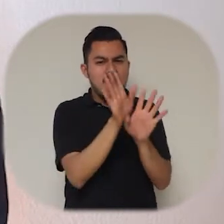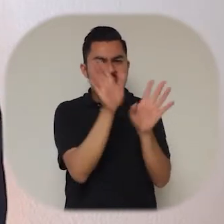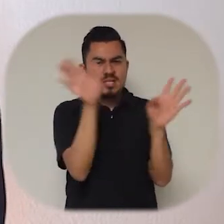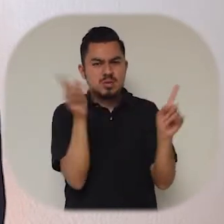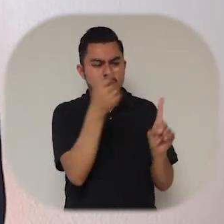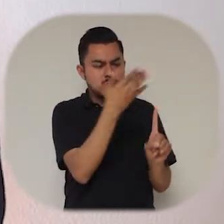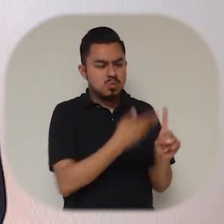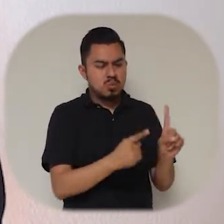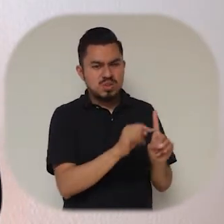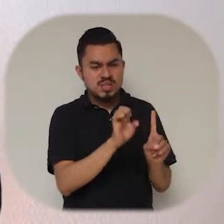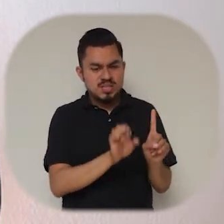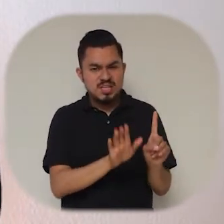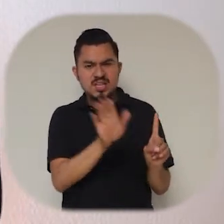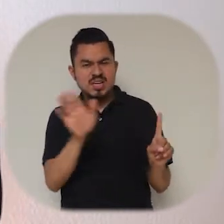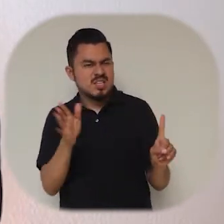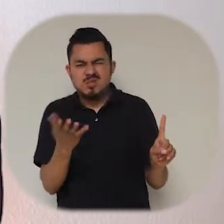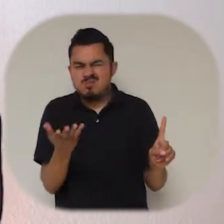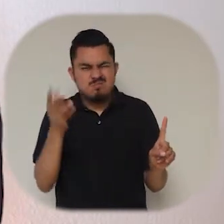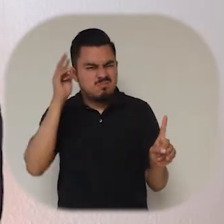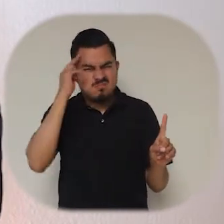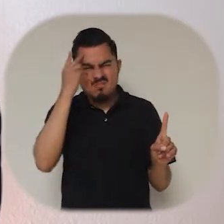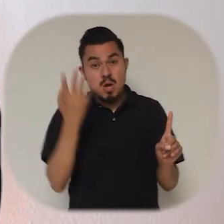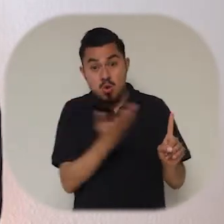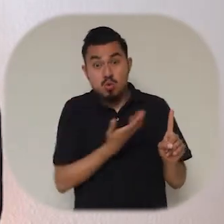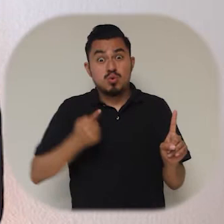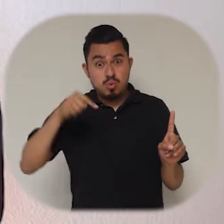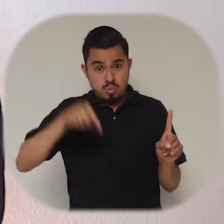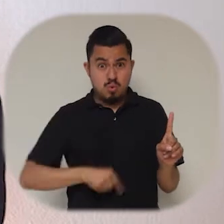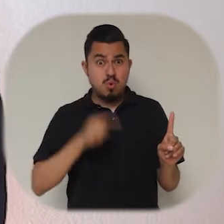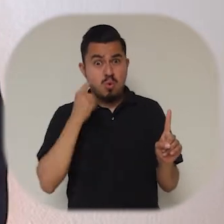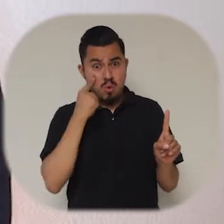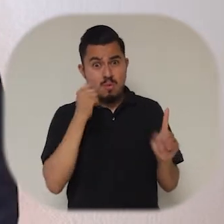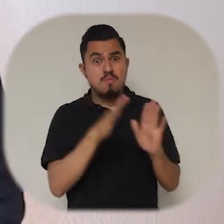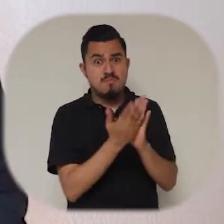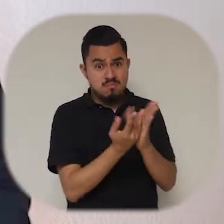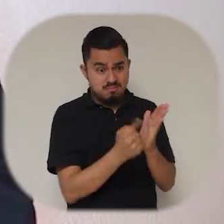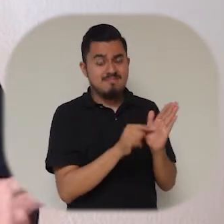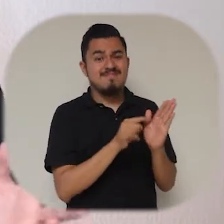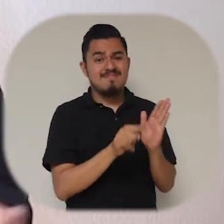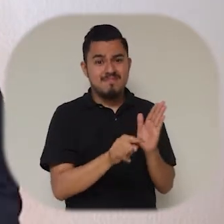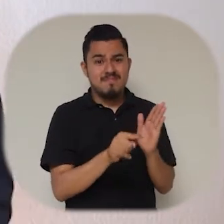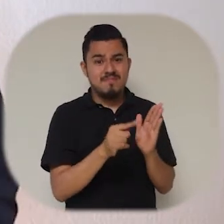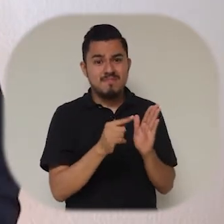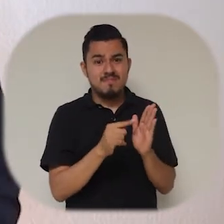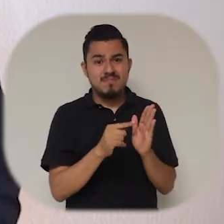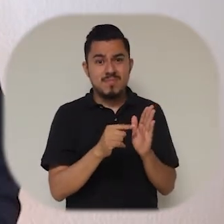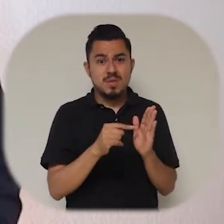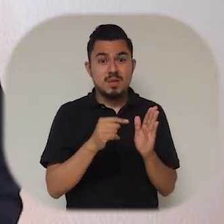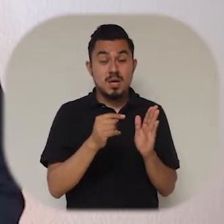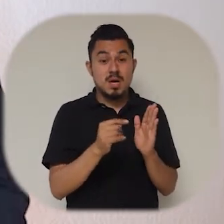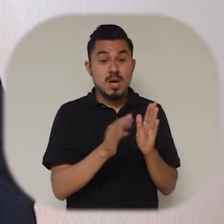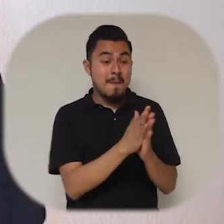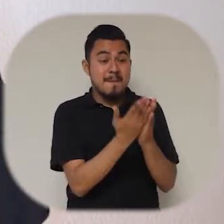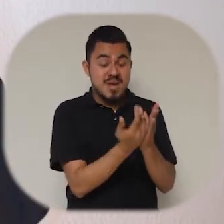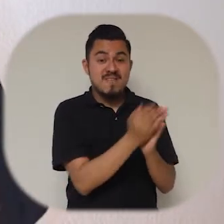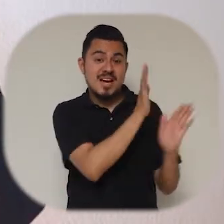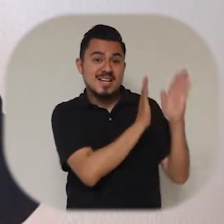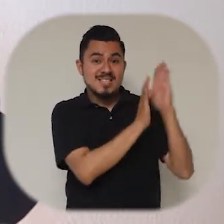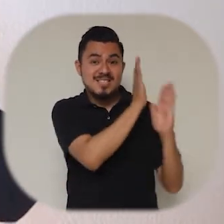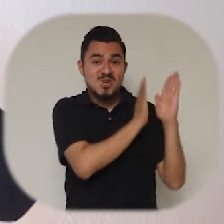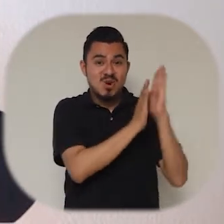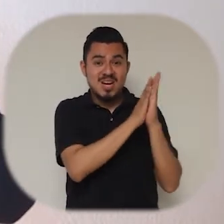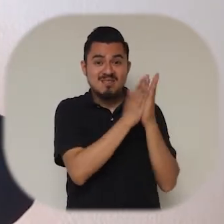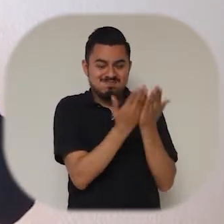좋겠습니다. 사실 그 역사서는 주로 왕에 대한 기록이에요. 보시면 알겠지만은, 그래서 이제